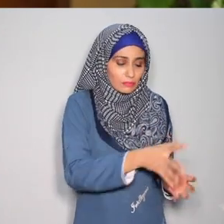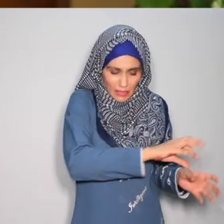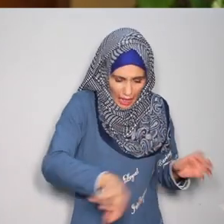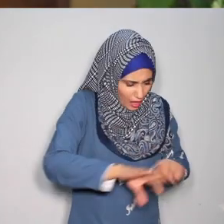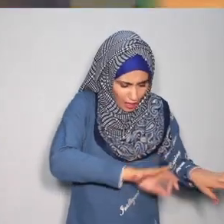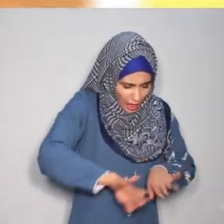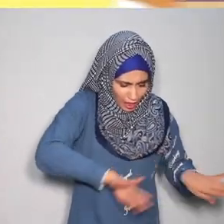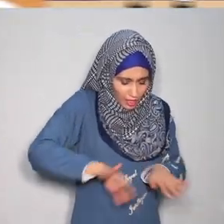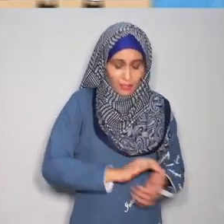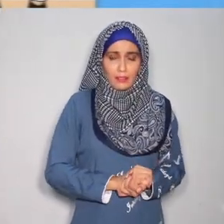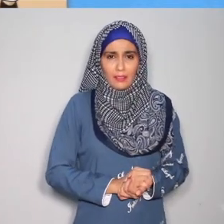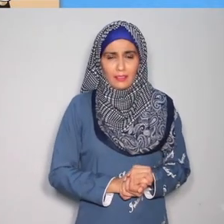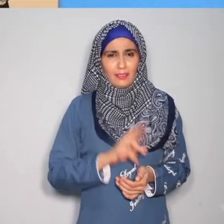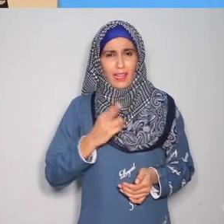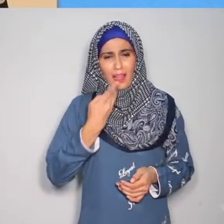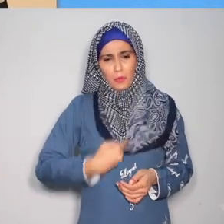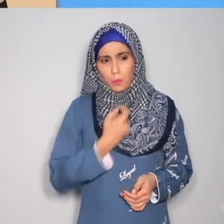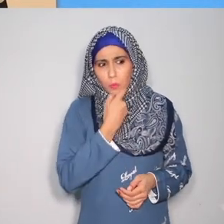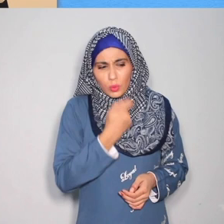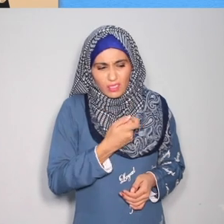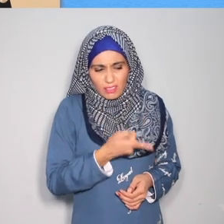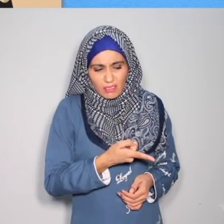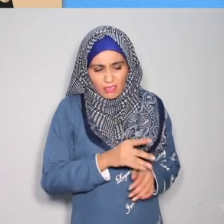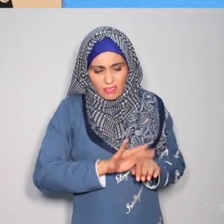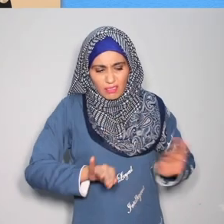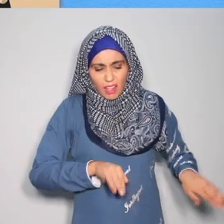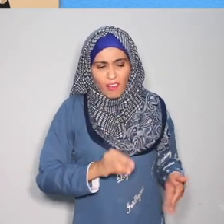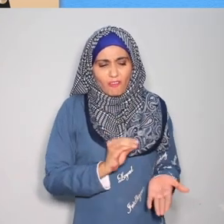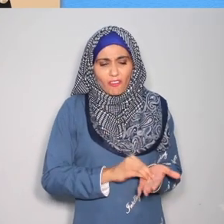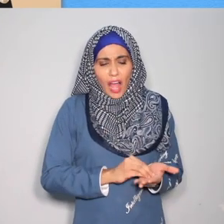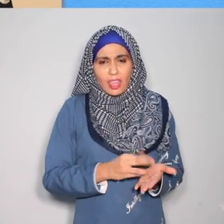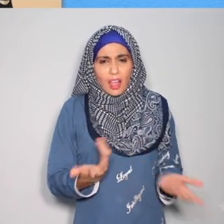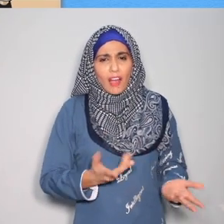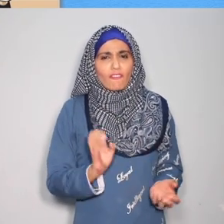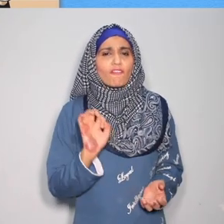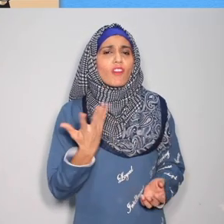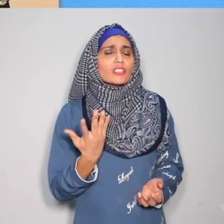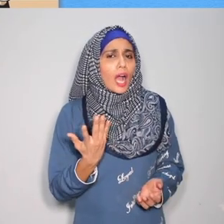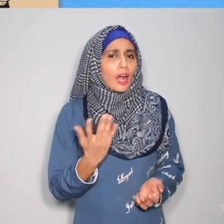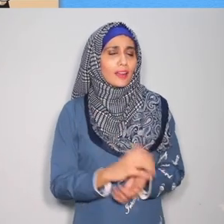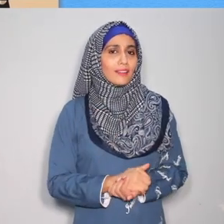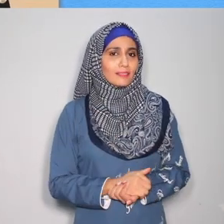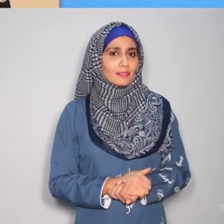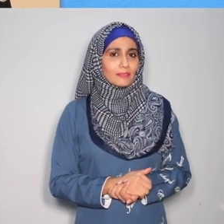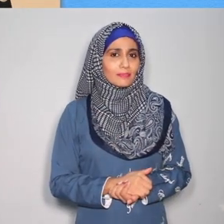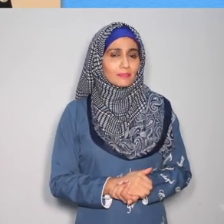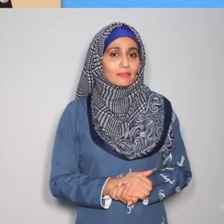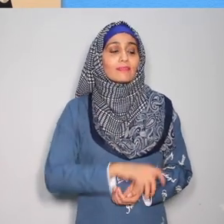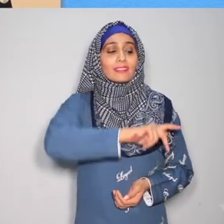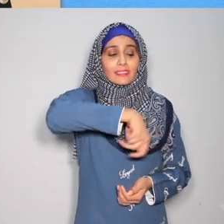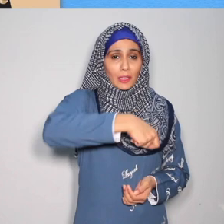था। राशिद ने हैरान होकर पूछा, भाई इसकी क्या ज़रूरत